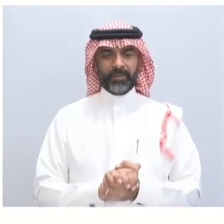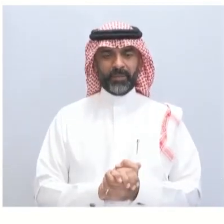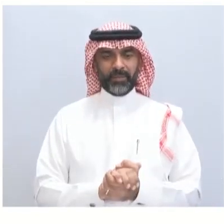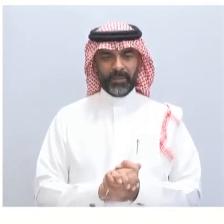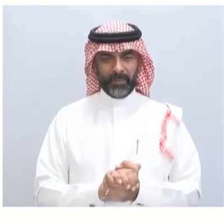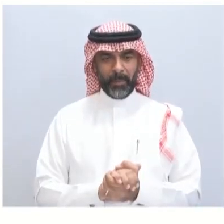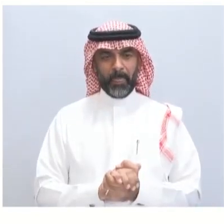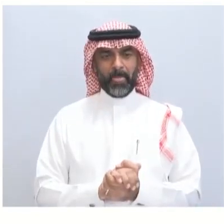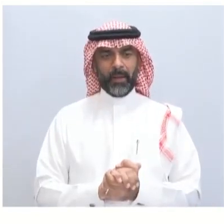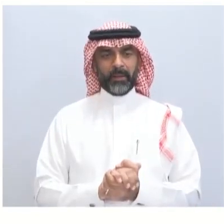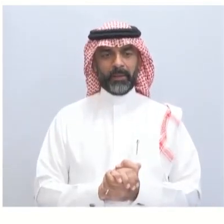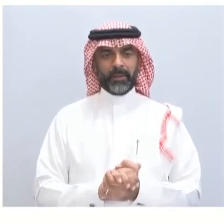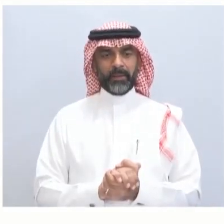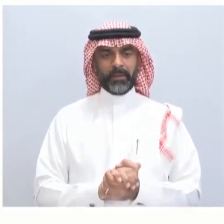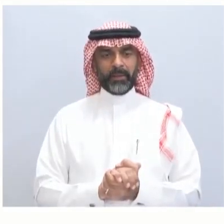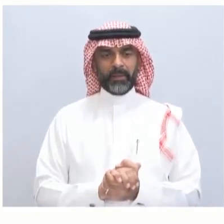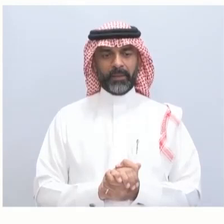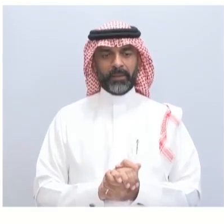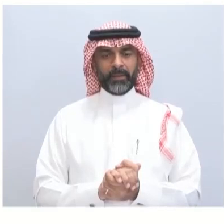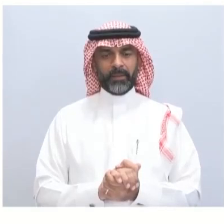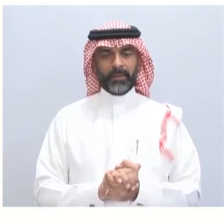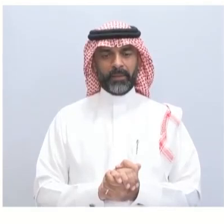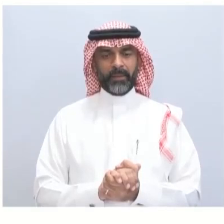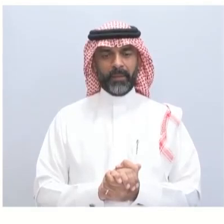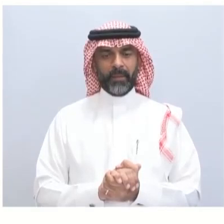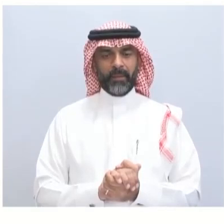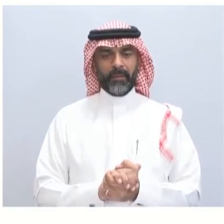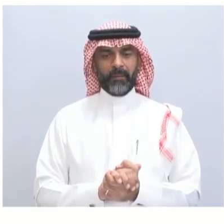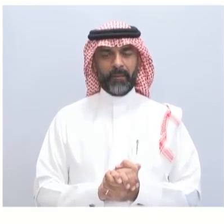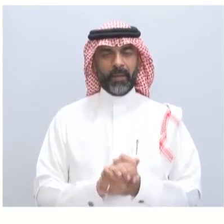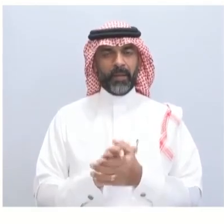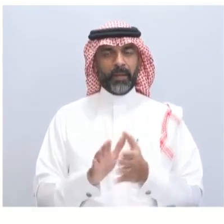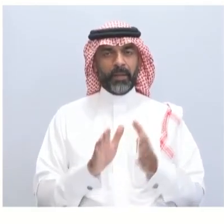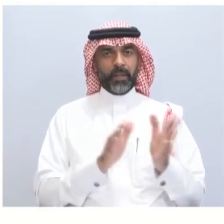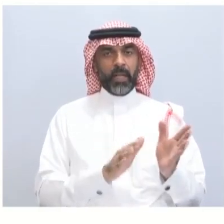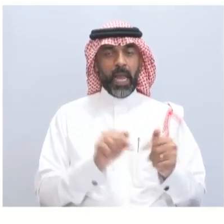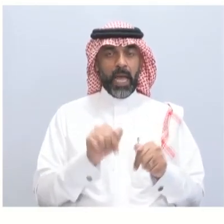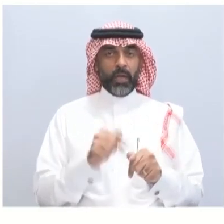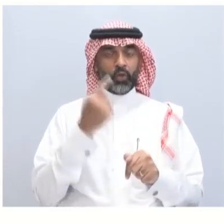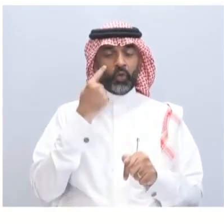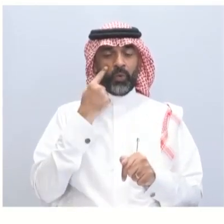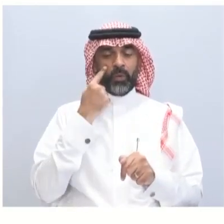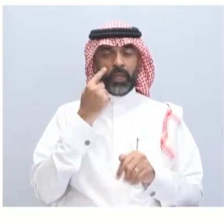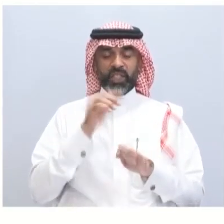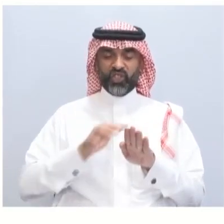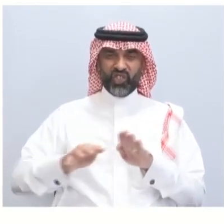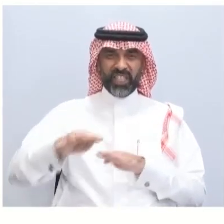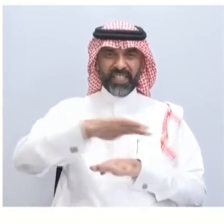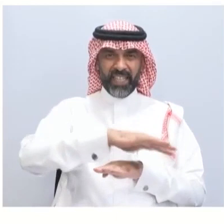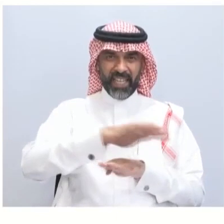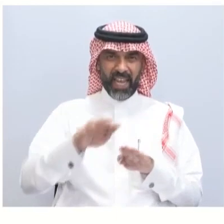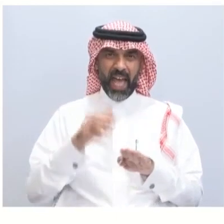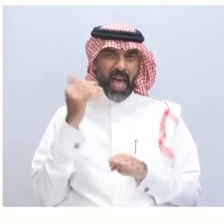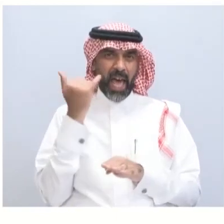الشعوب الاخرى ما هي مكانه موقع